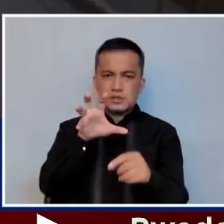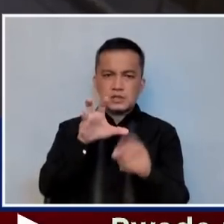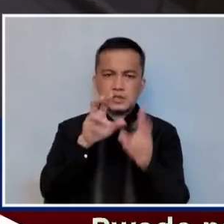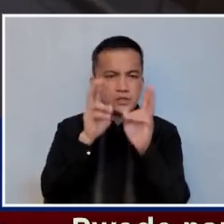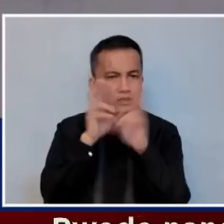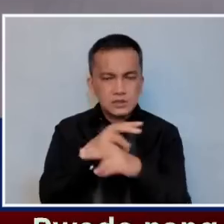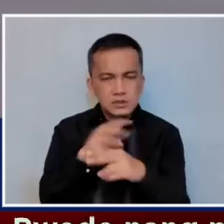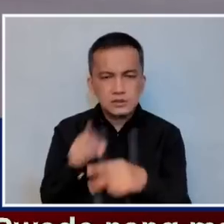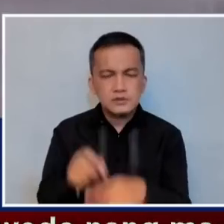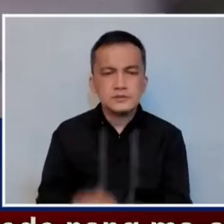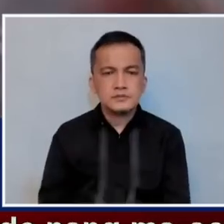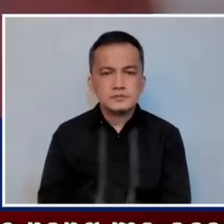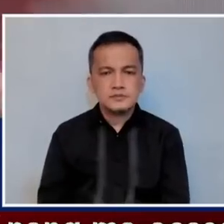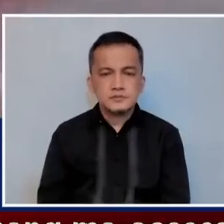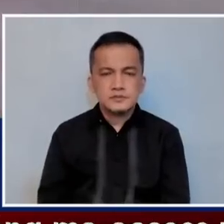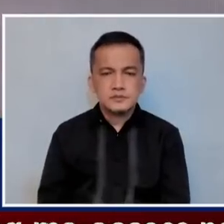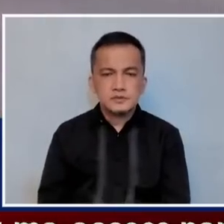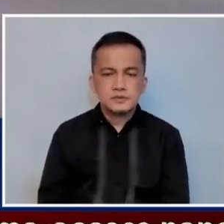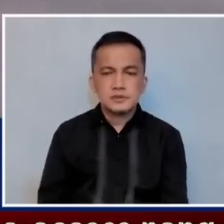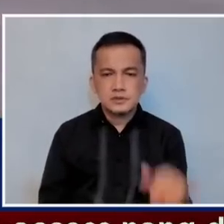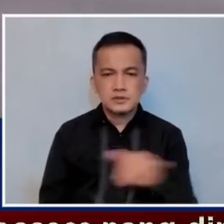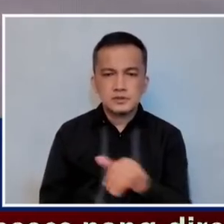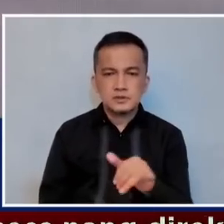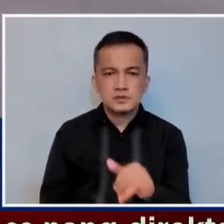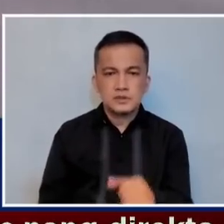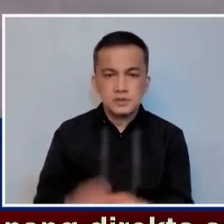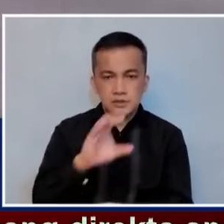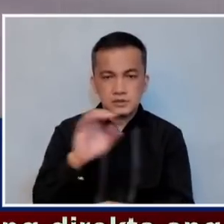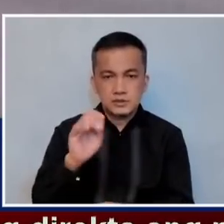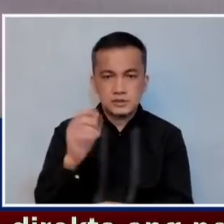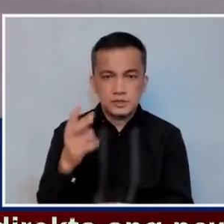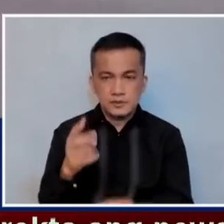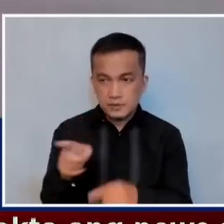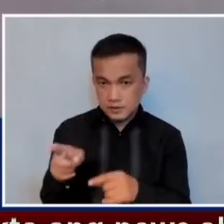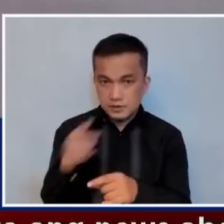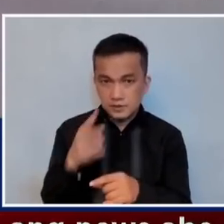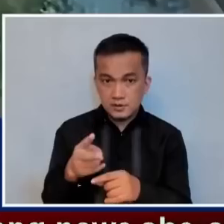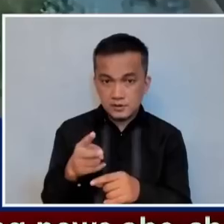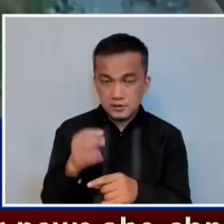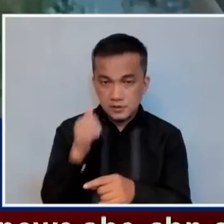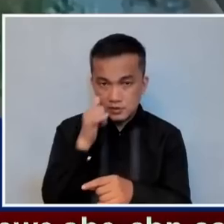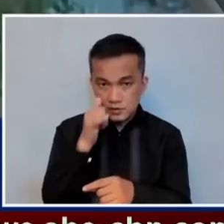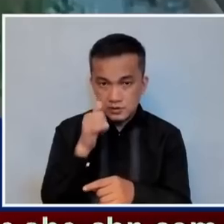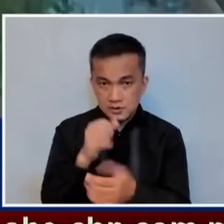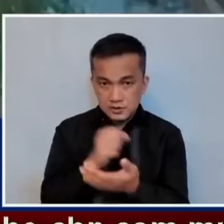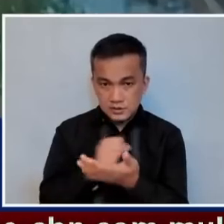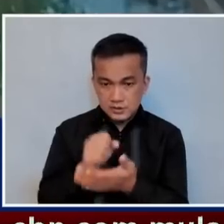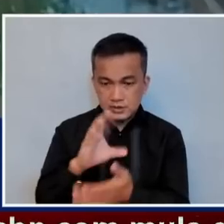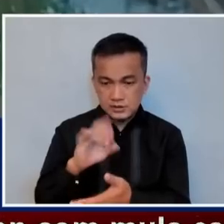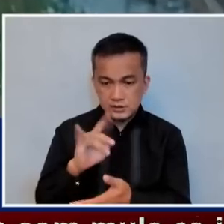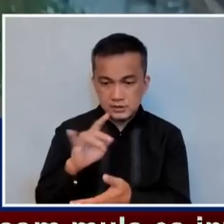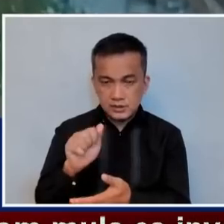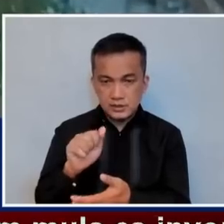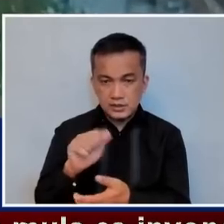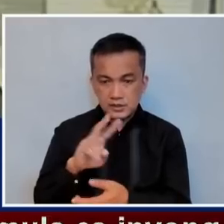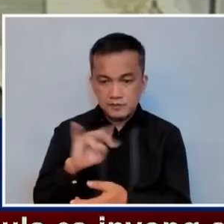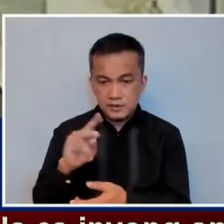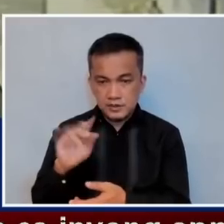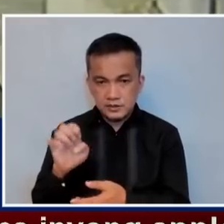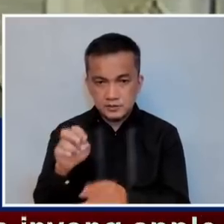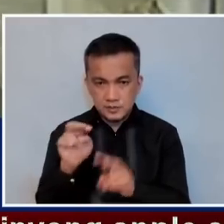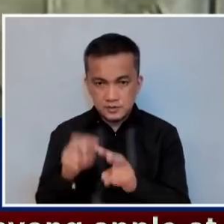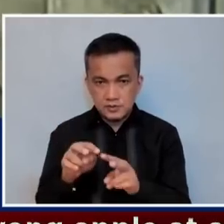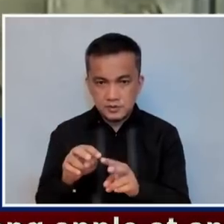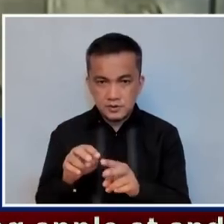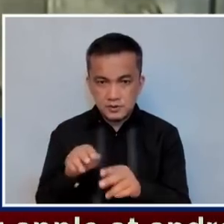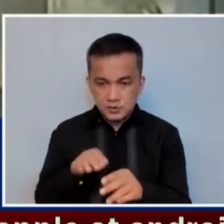ilan sa mga ito. Katulad na lang ng CCTV footage na ito mula sa Santa Cecilia Village kung saan makikita ang